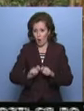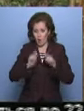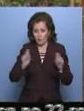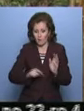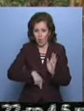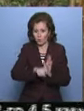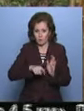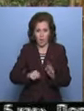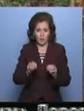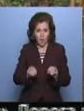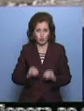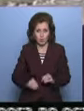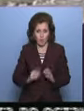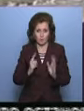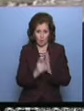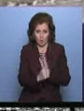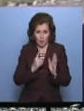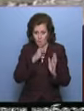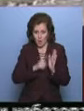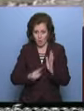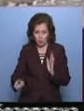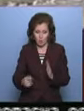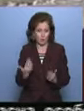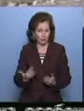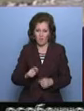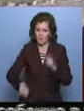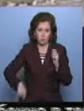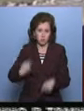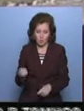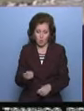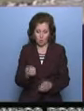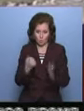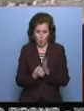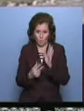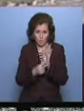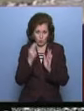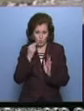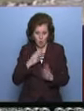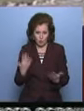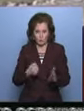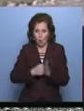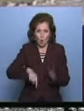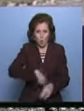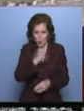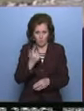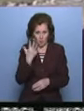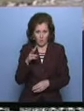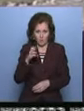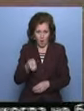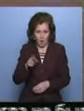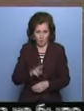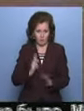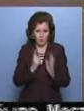круглогодично перевозчикам в убыток. До 8 часов были, а сейчас нету. Уже до 5 мая у нас уже транспорт не